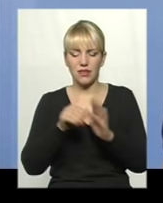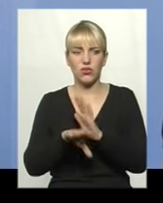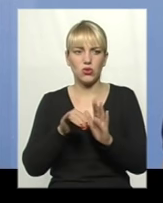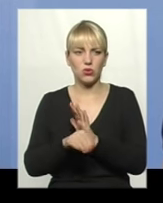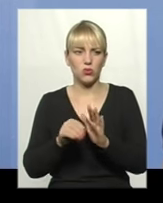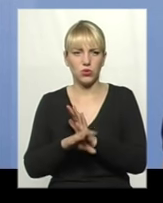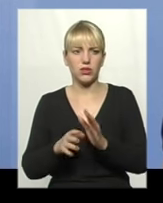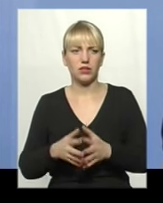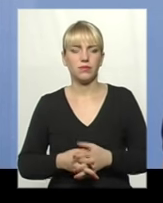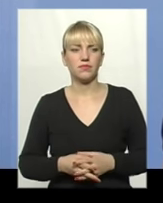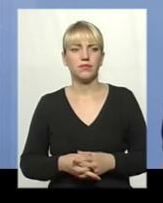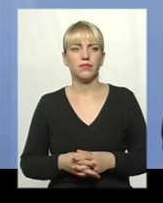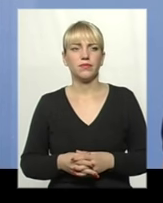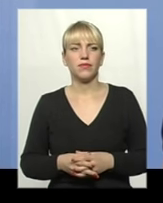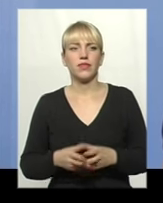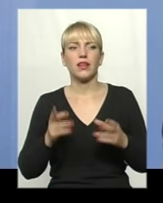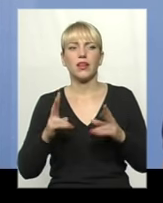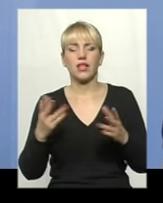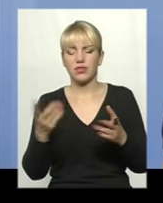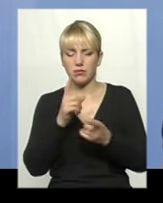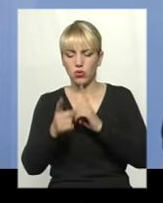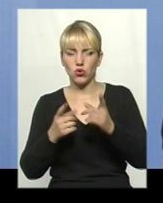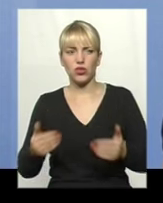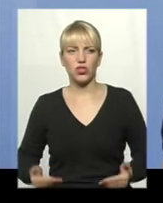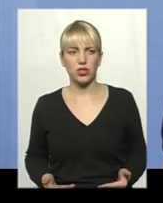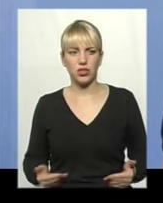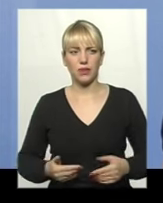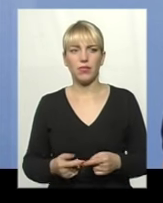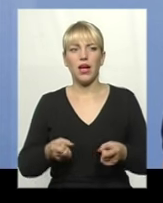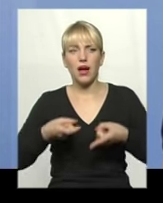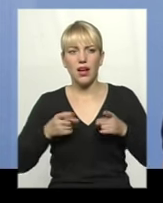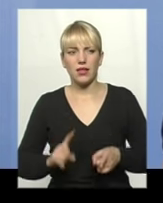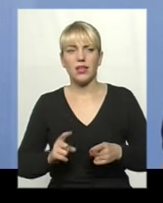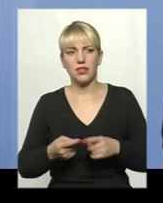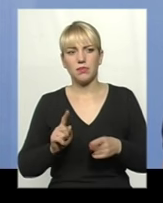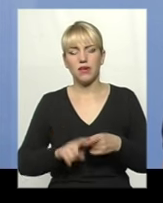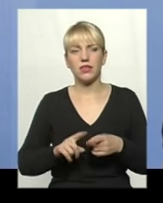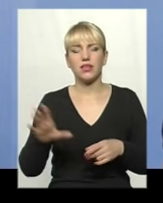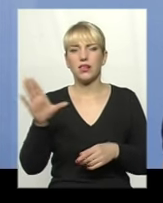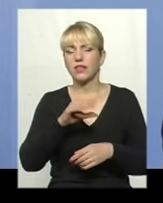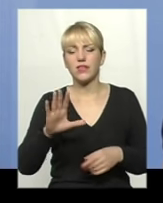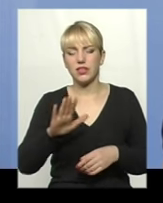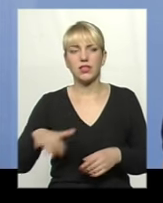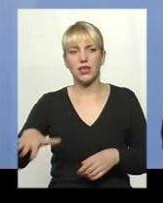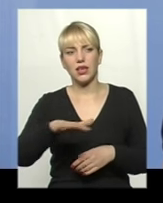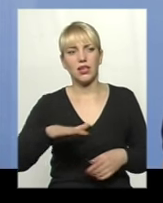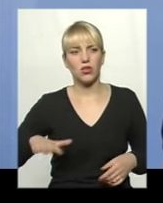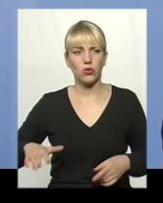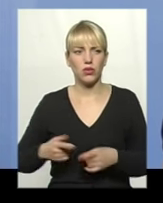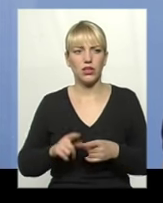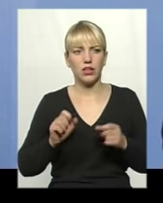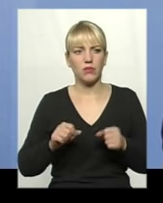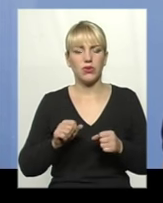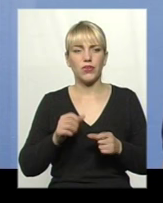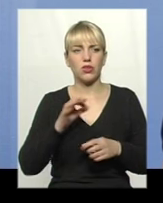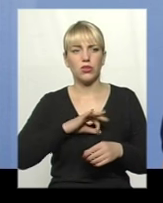щоб як і життя змінювалося людей. А насправді не по всім територіям ефективно використовуються